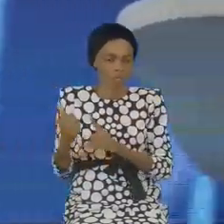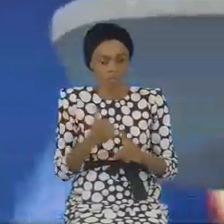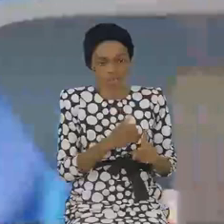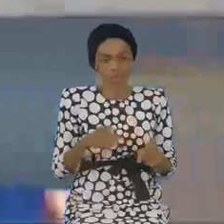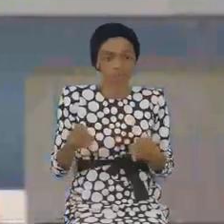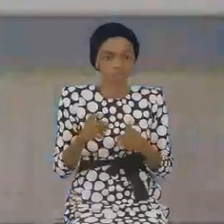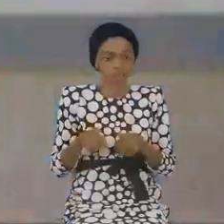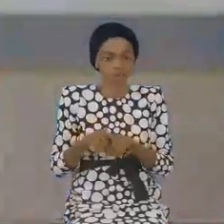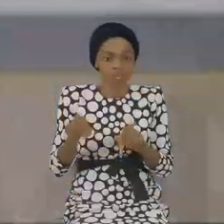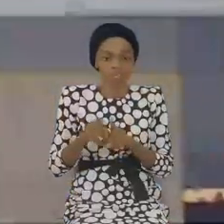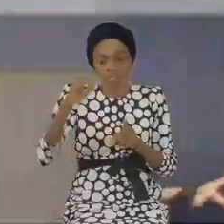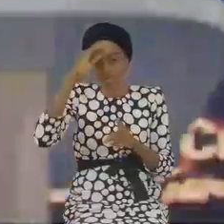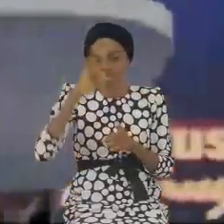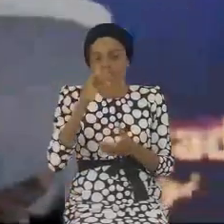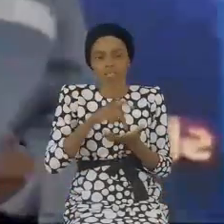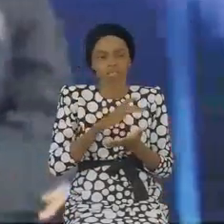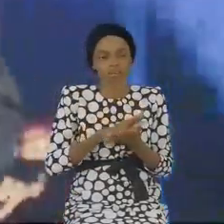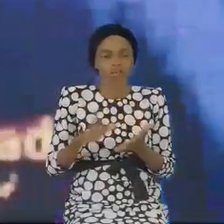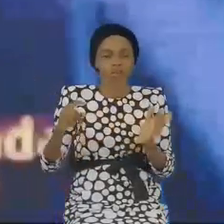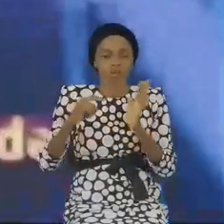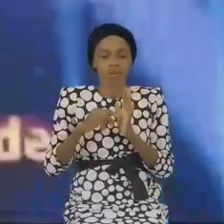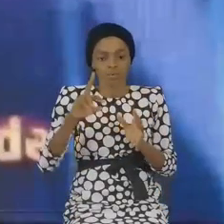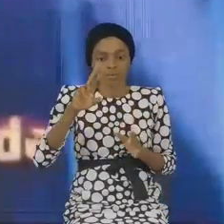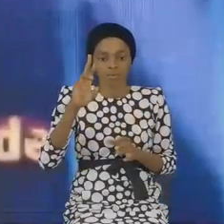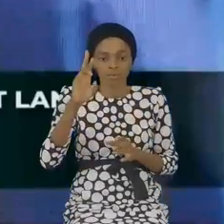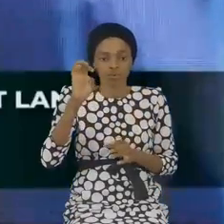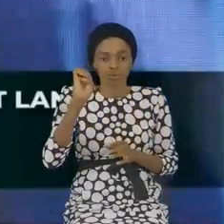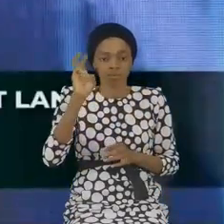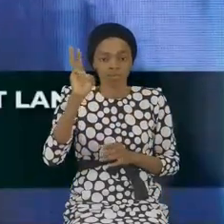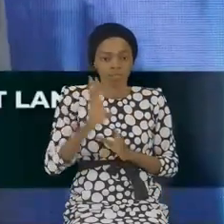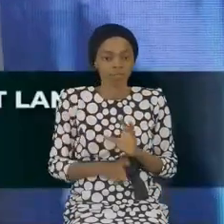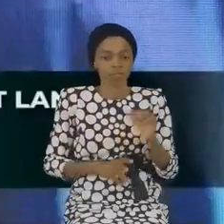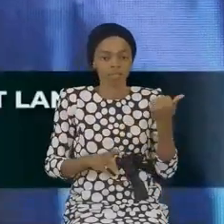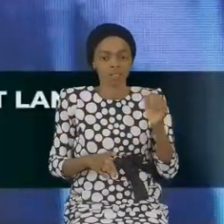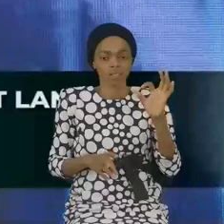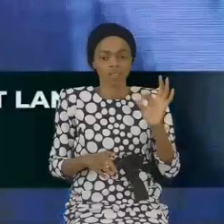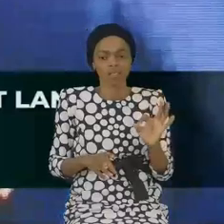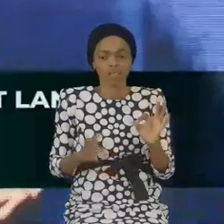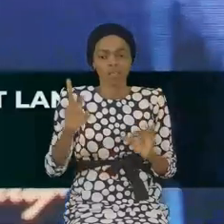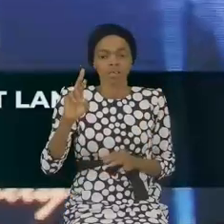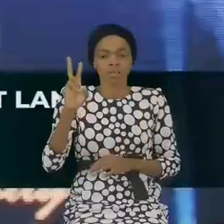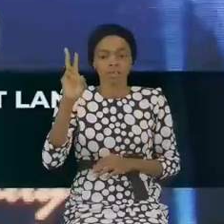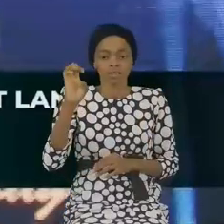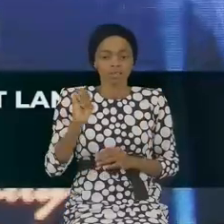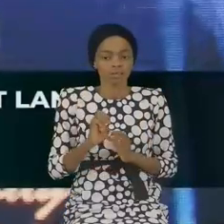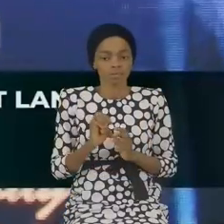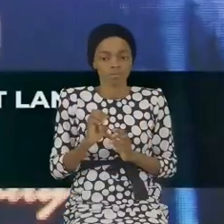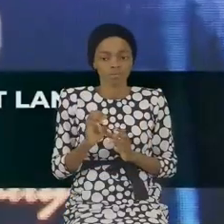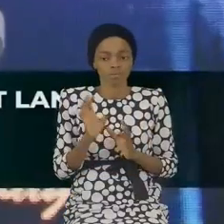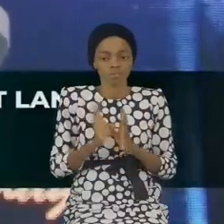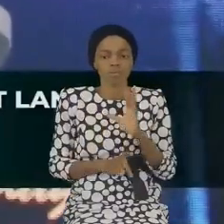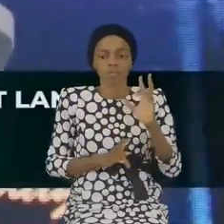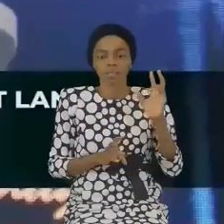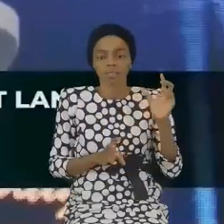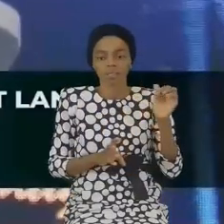pur. Apocalypse chapitre 19, verset 7. Apocalypse 19, verset 7. Réjouissons-nous et